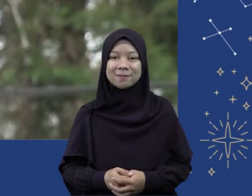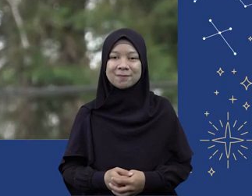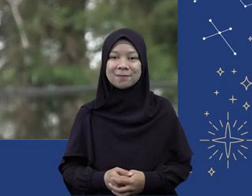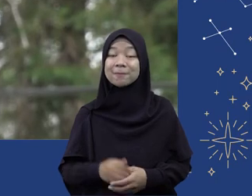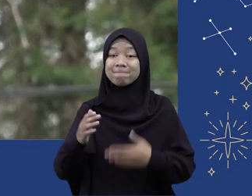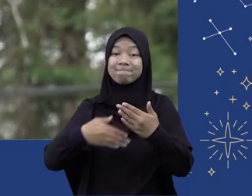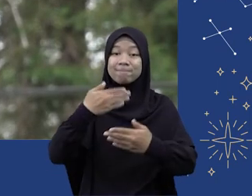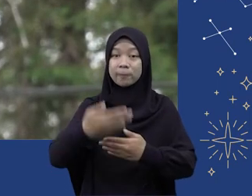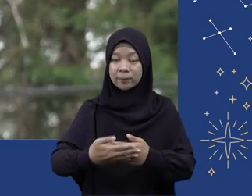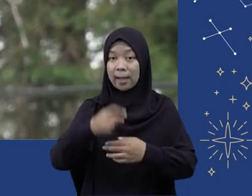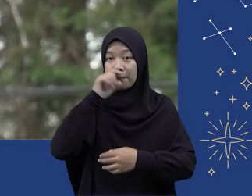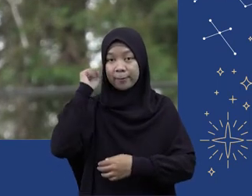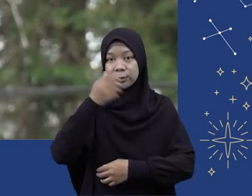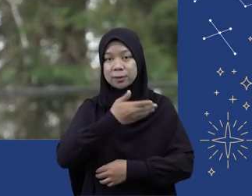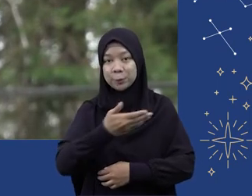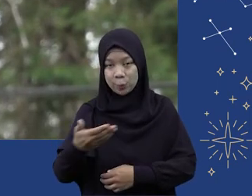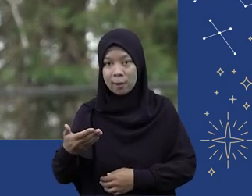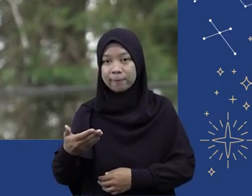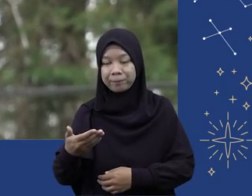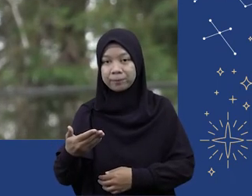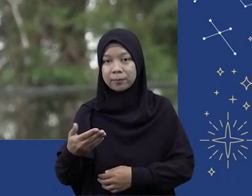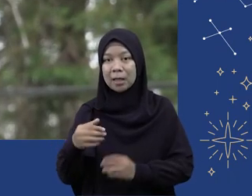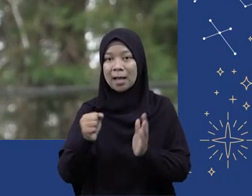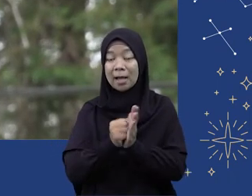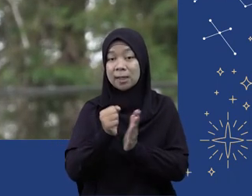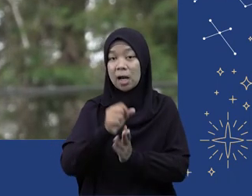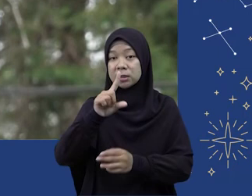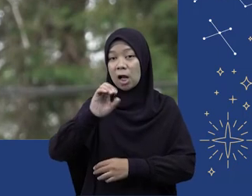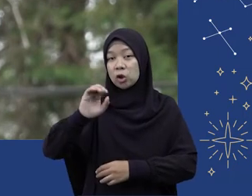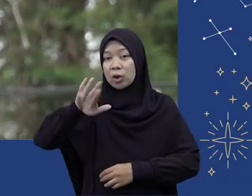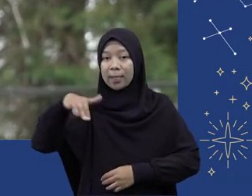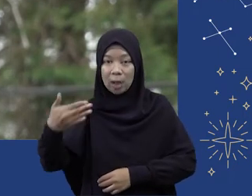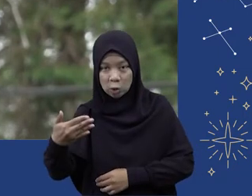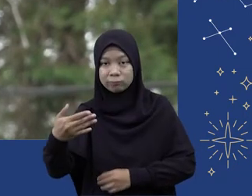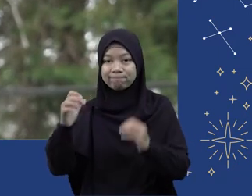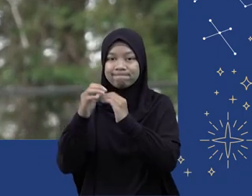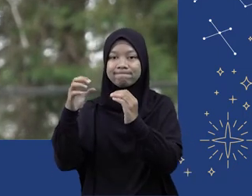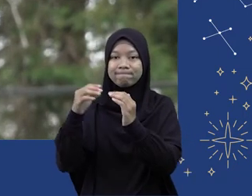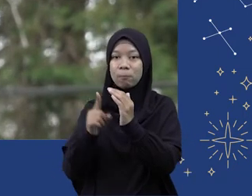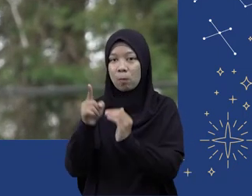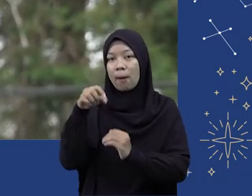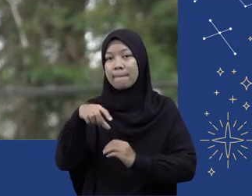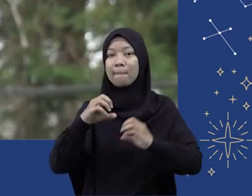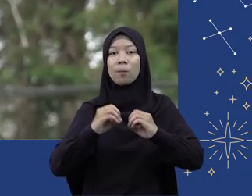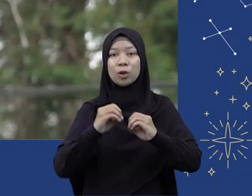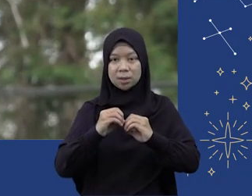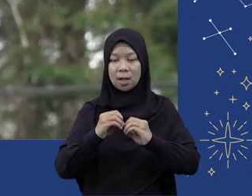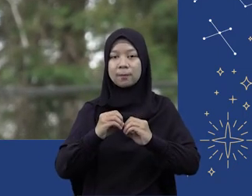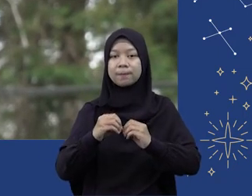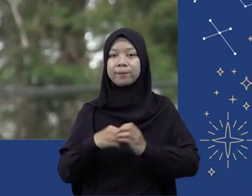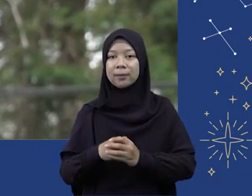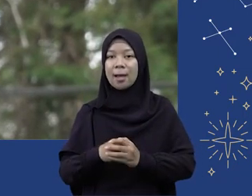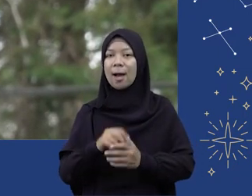berikutnya Bapak Ibu sekalian untuk acara 100 tahun observatorium boxtra salah satu yang sangat